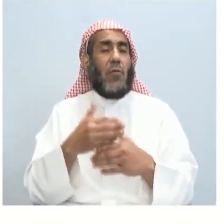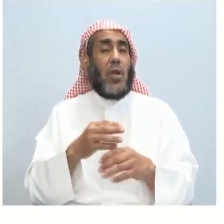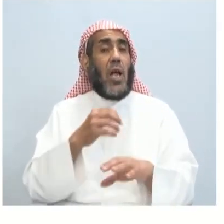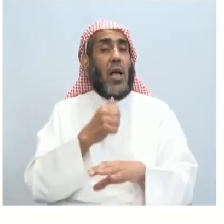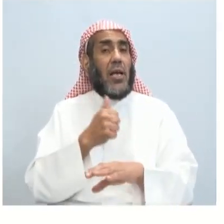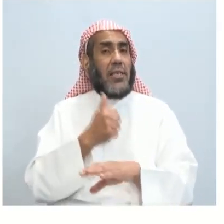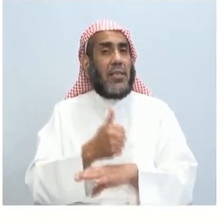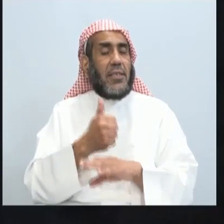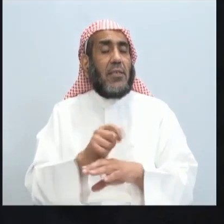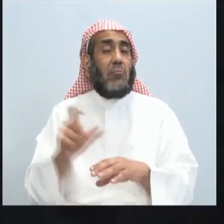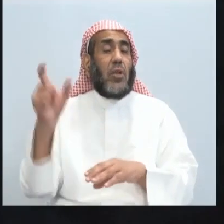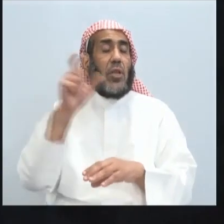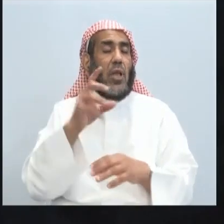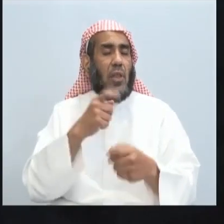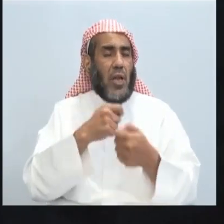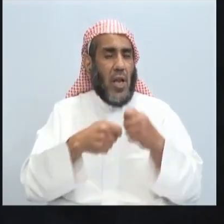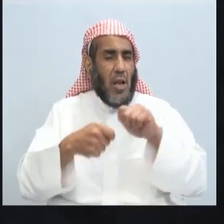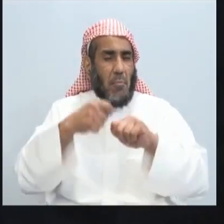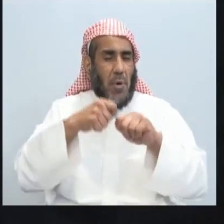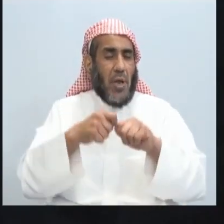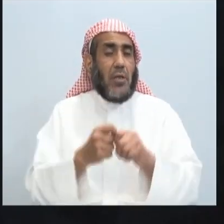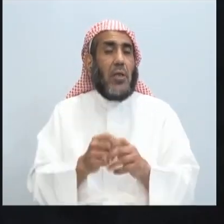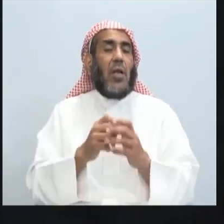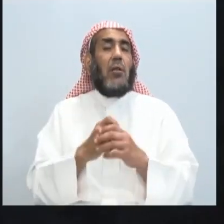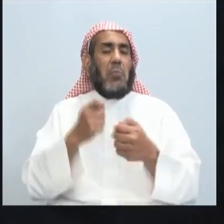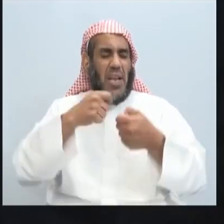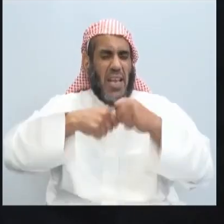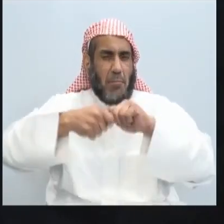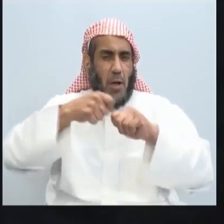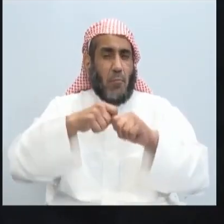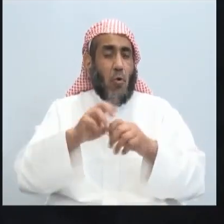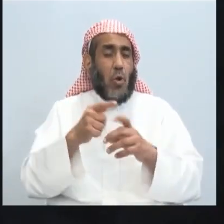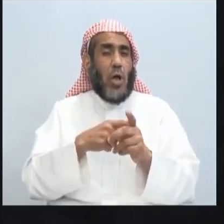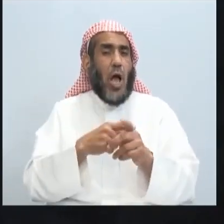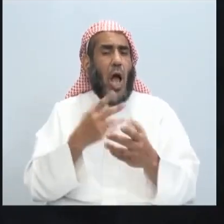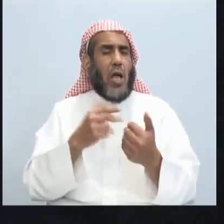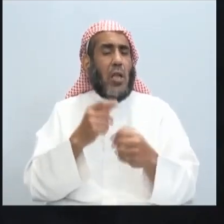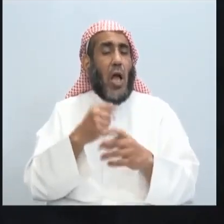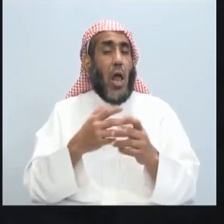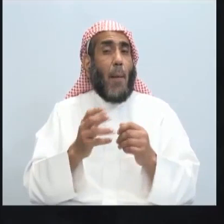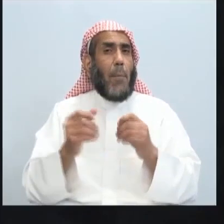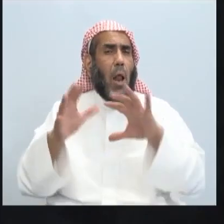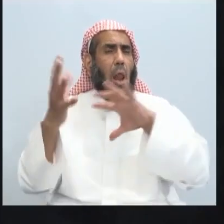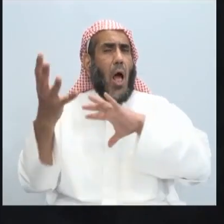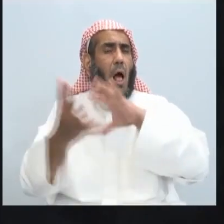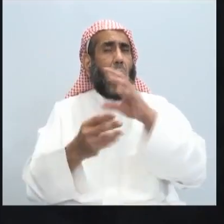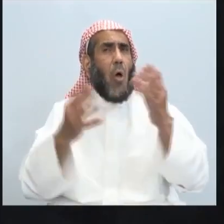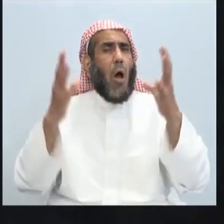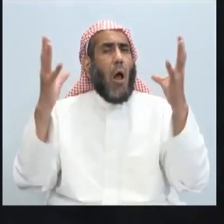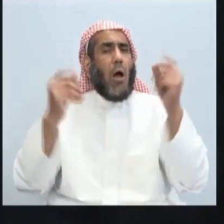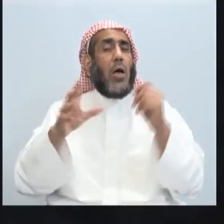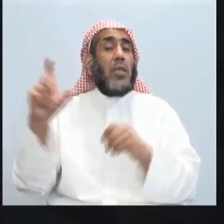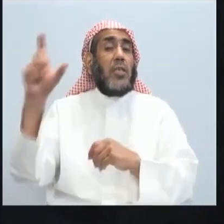اسس نظريات هذا العلم اسس نظريات هذا العلم فه اعتبر جابر احد اعلام الحضاره الاسلاميه وهذا ددل على